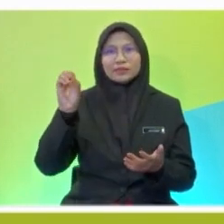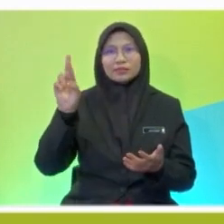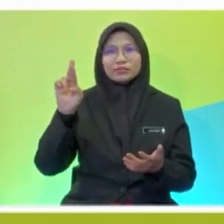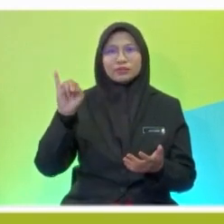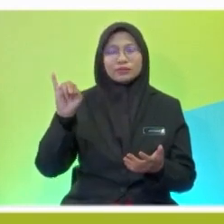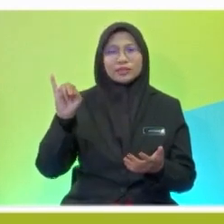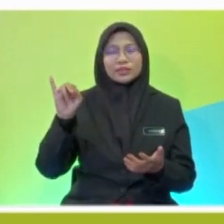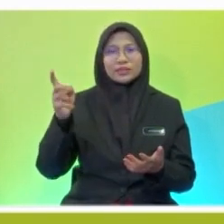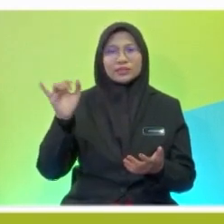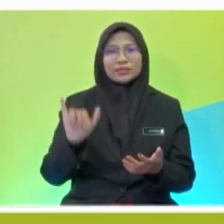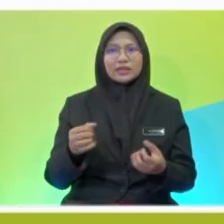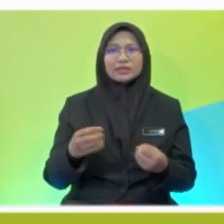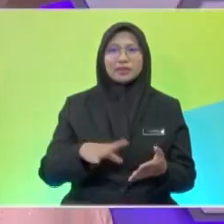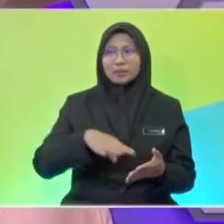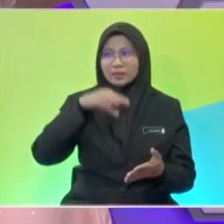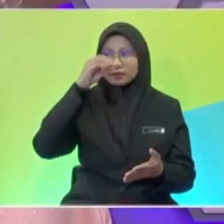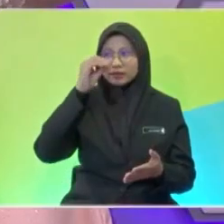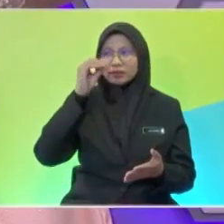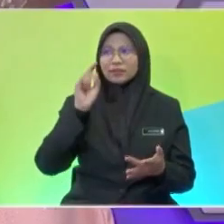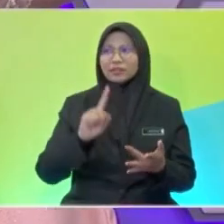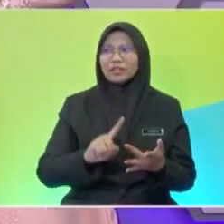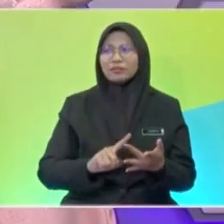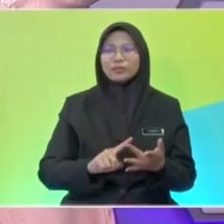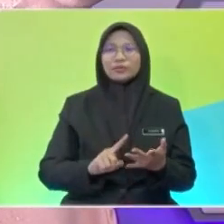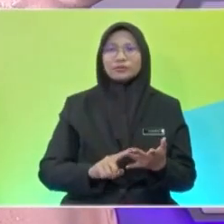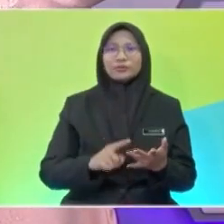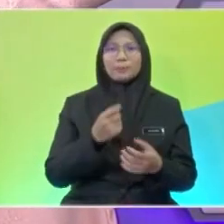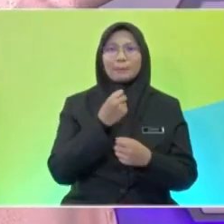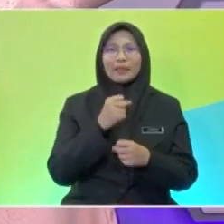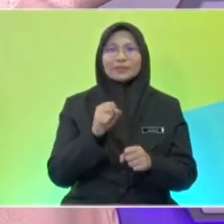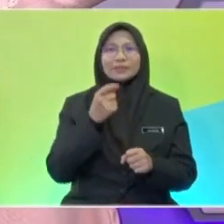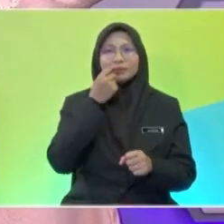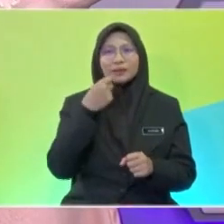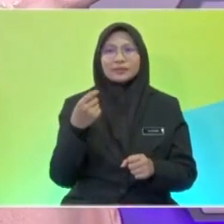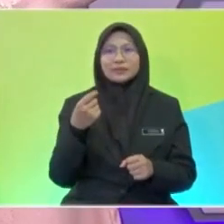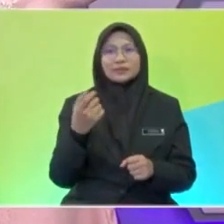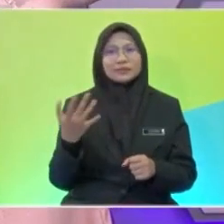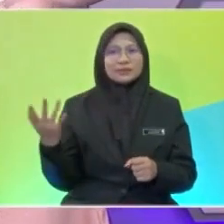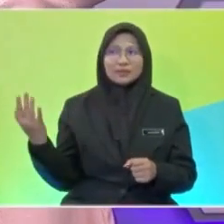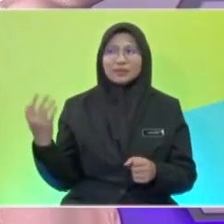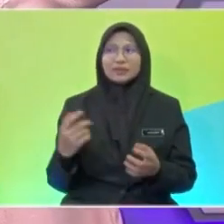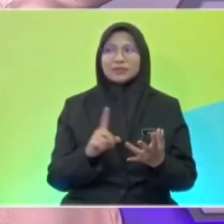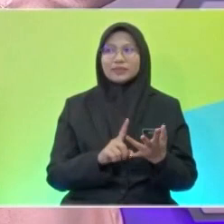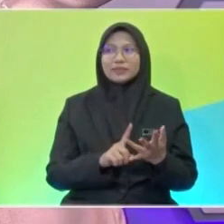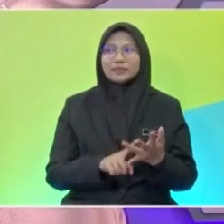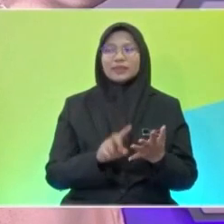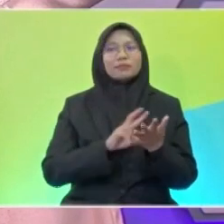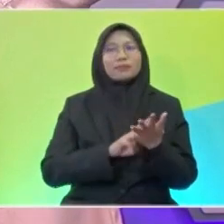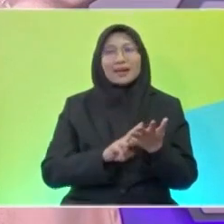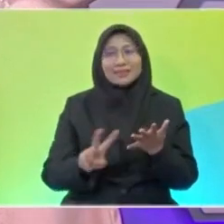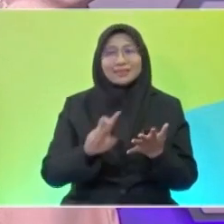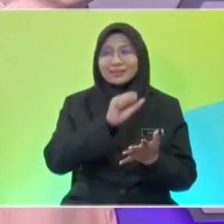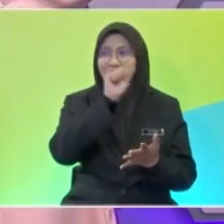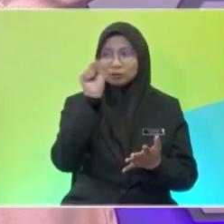membaca soal lain dengan teliti menggaris kata kunci yang berkaitan dan yang penting ialah jawab semua soal dan yang terdapat dalam